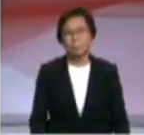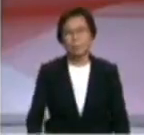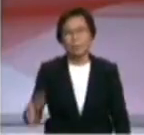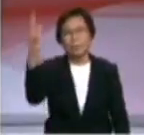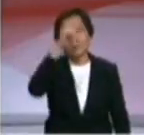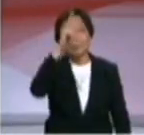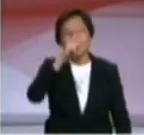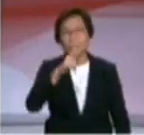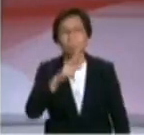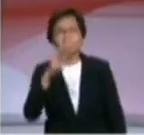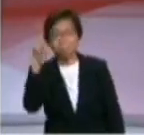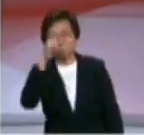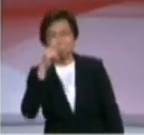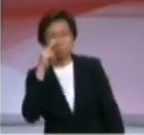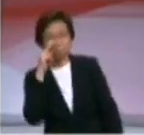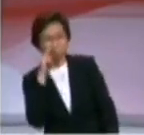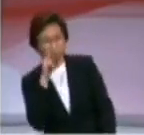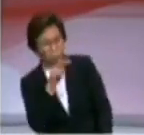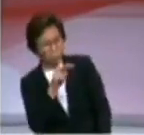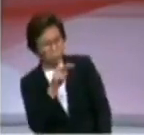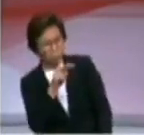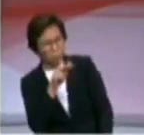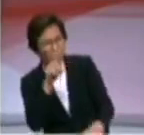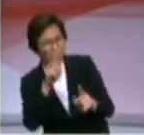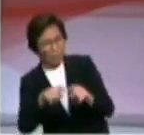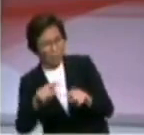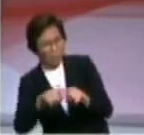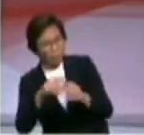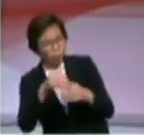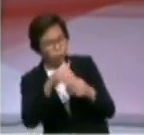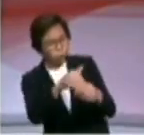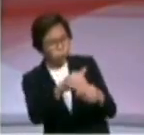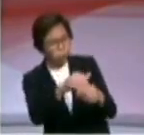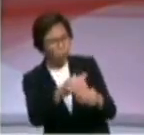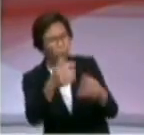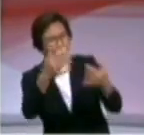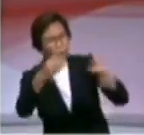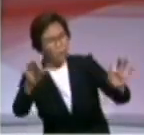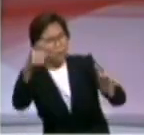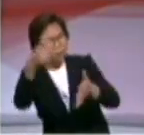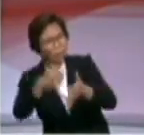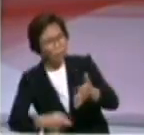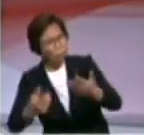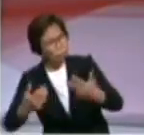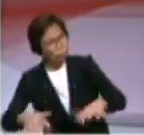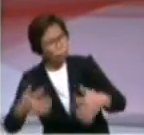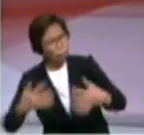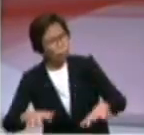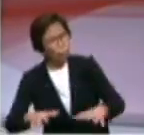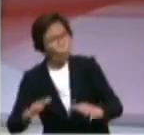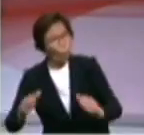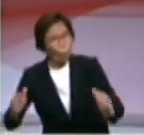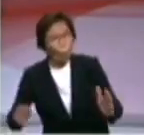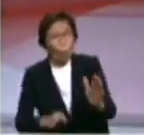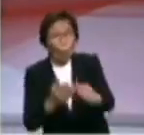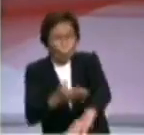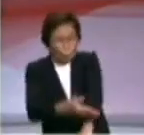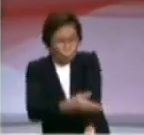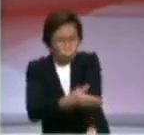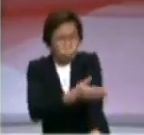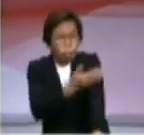Kerajaan juga telah melihat bahawa pelbagai insentif dan pelepasan cukai telah berjaya merangsang